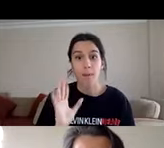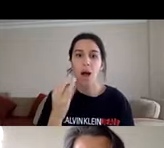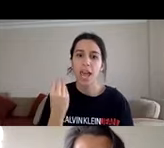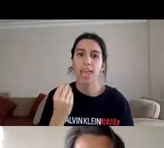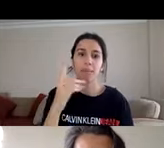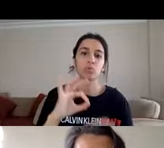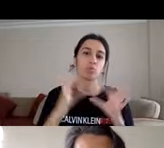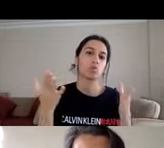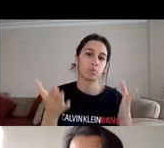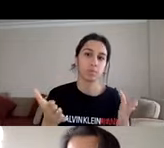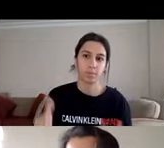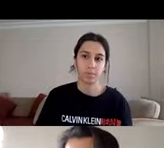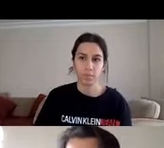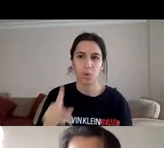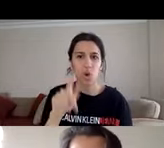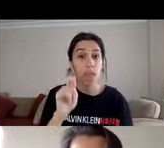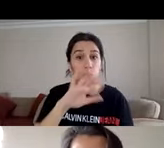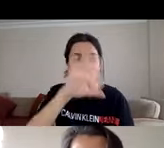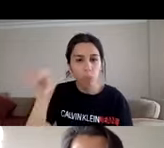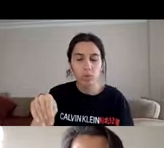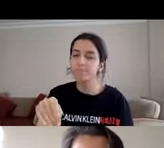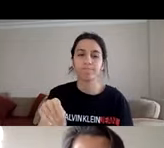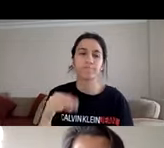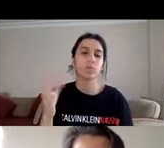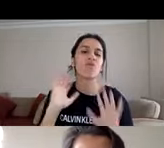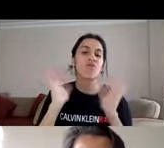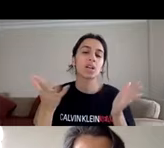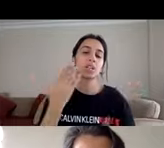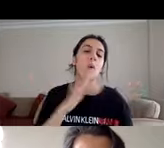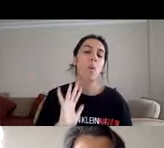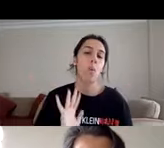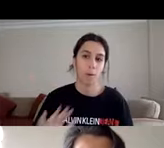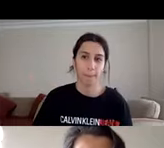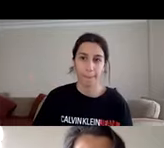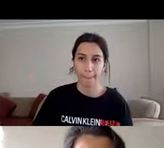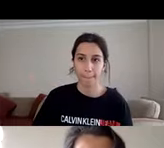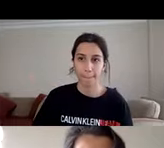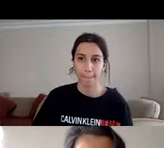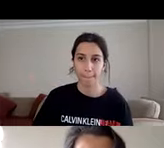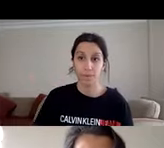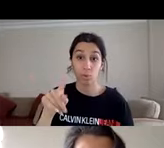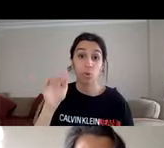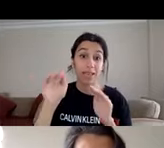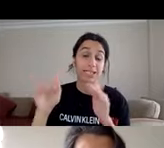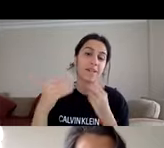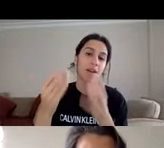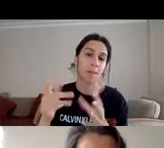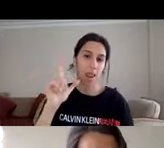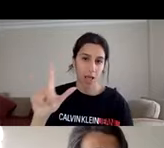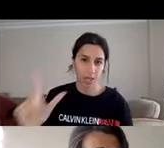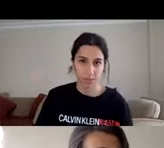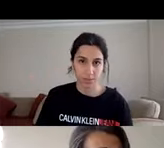çözüm. Bunu yapıyorlar mı? Hayır, yapmıyorlar. Bunu yapmayan çok fazla platform var. Buna destek vermek gerek.